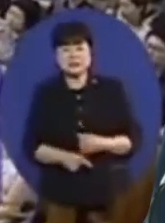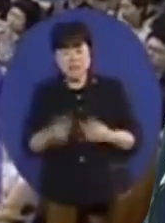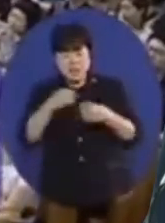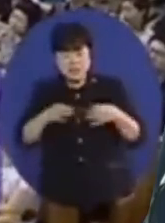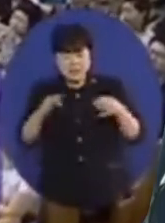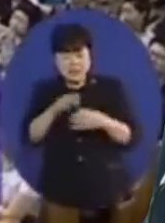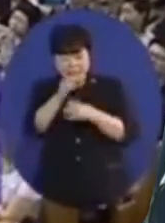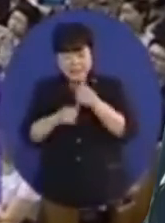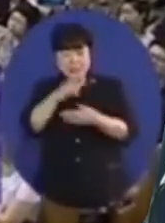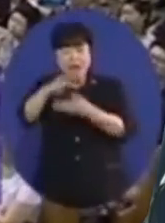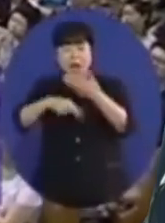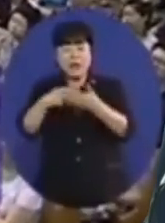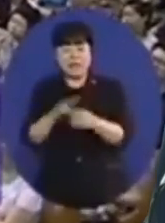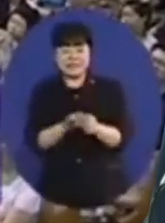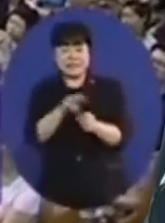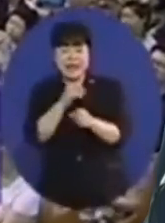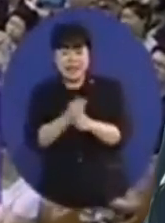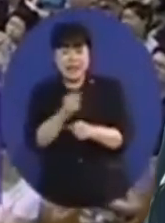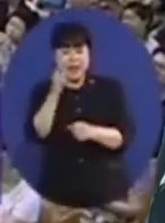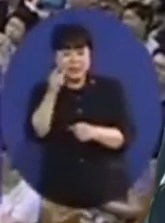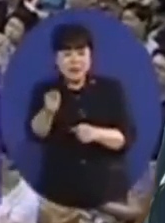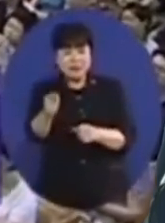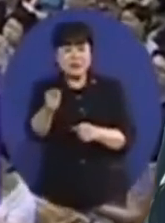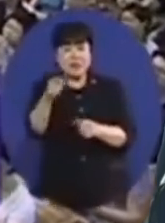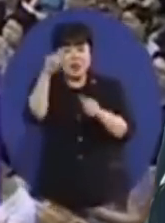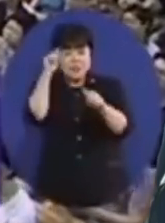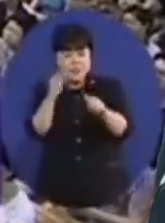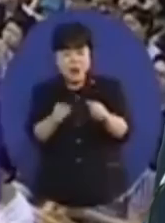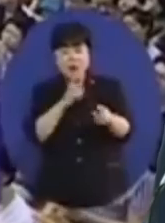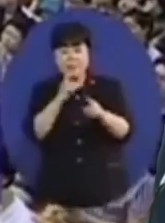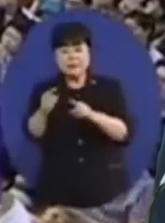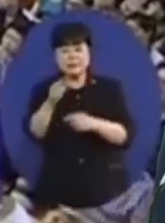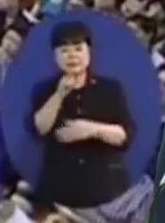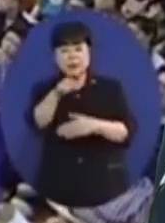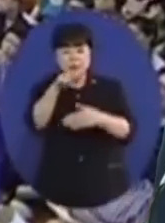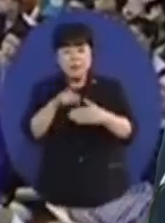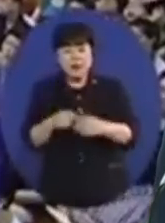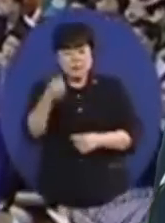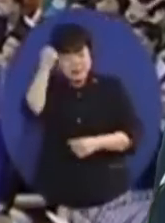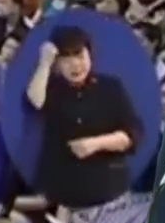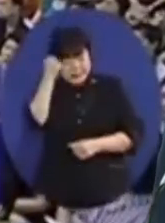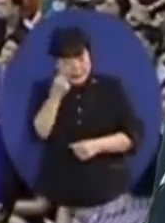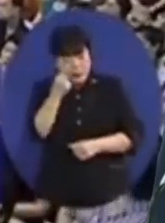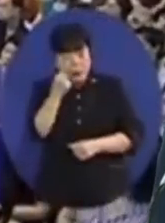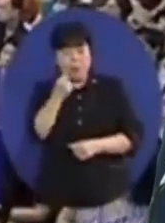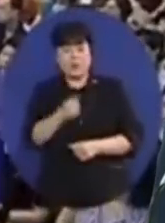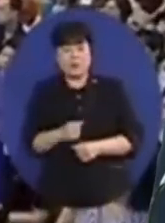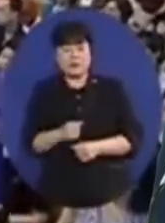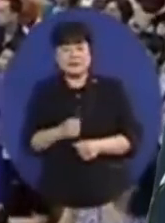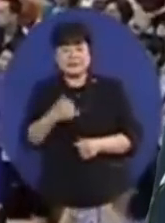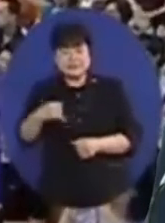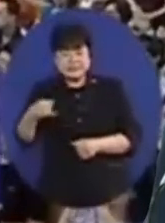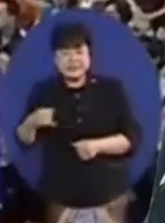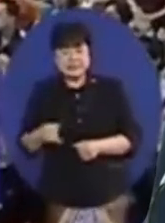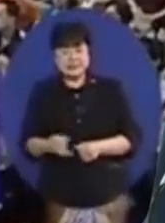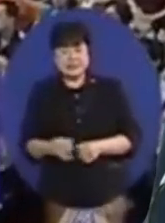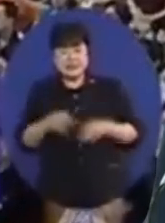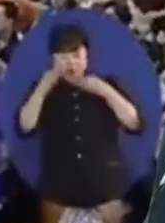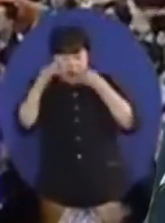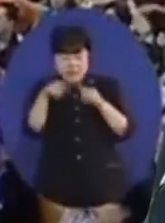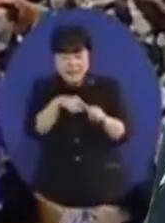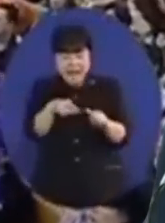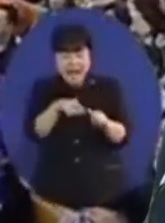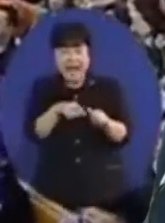다하여 내 하나님이 야훼를 사랑하라 오늘 내가 네게 명하노니 말씀을는 마음에 새기고 내 자녀에게 부지런히